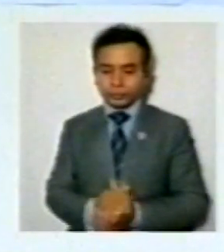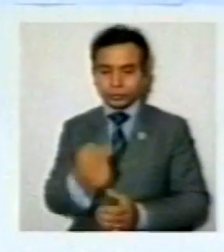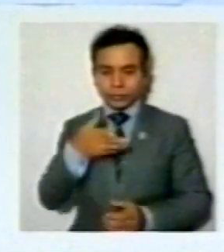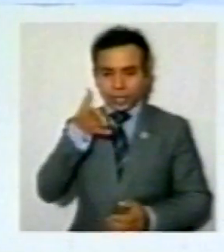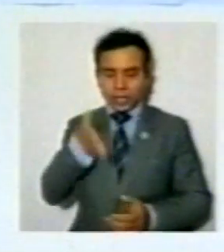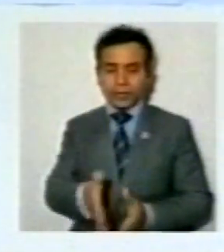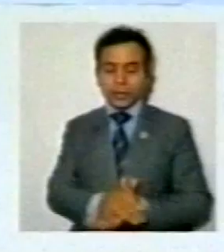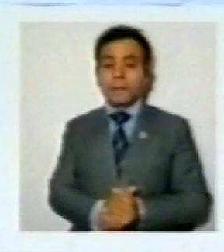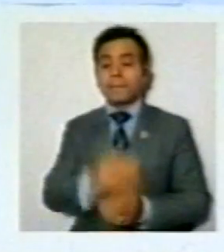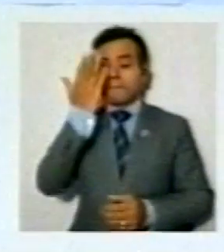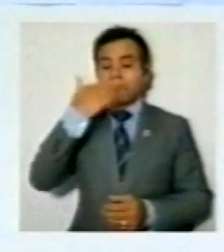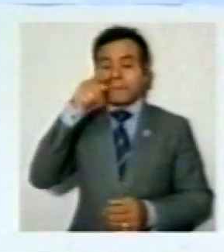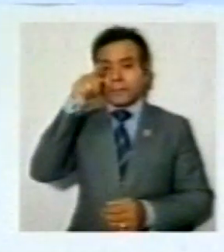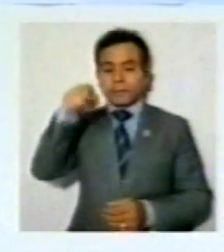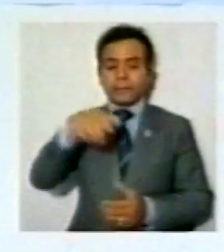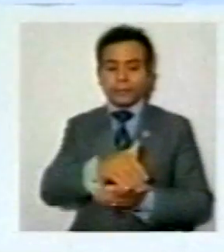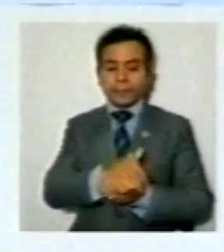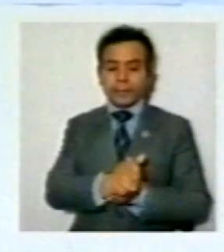1,910 জন।